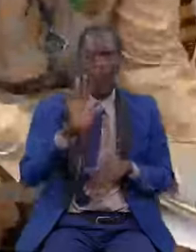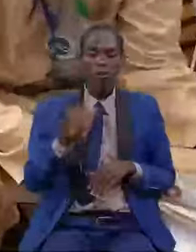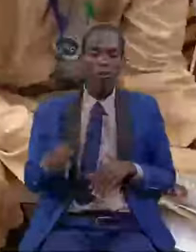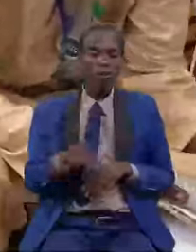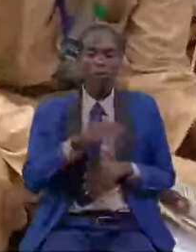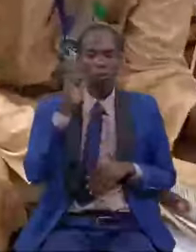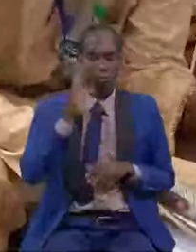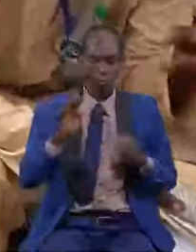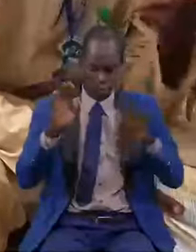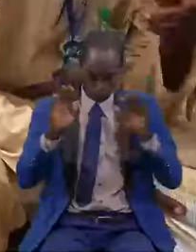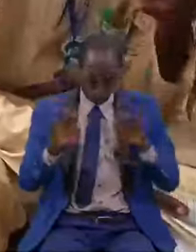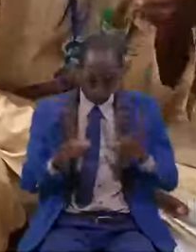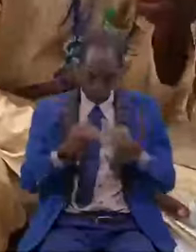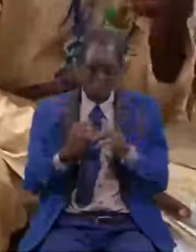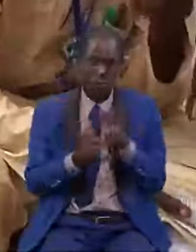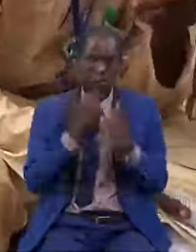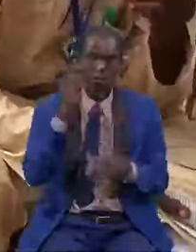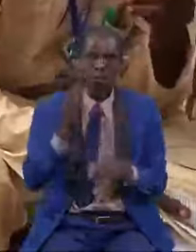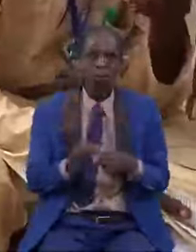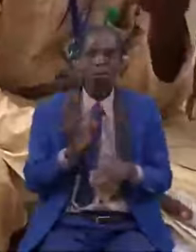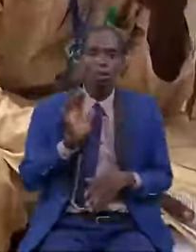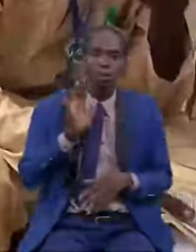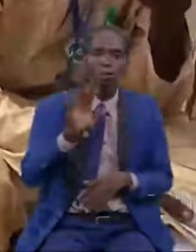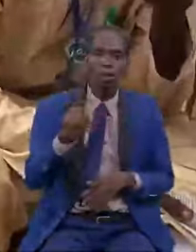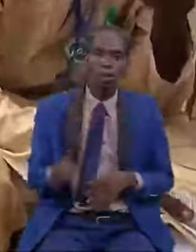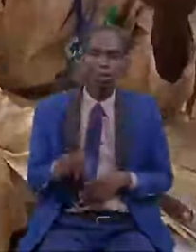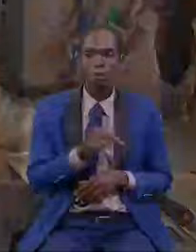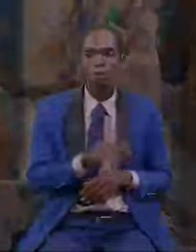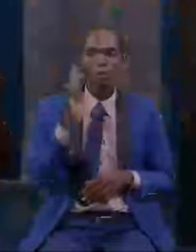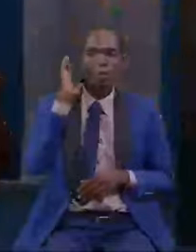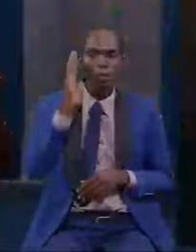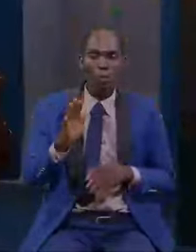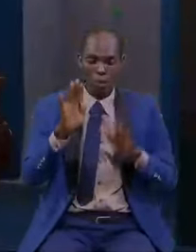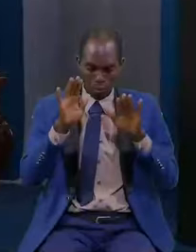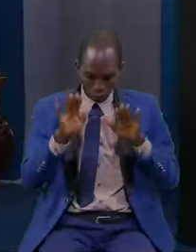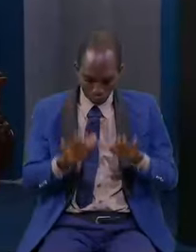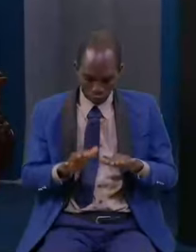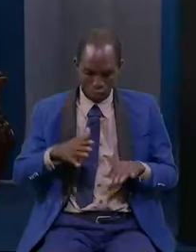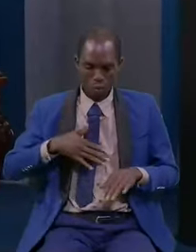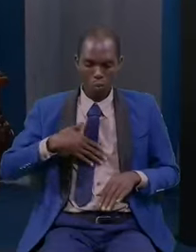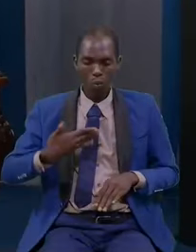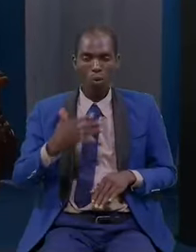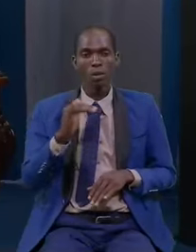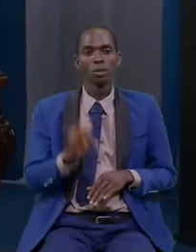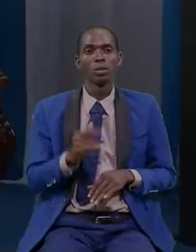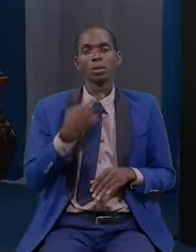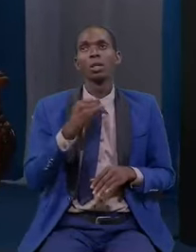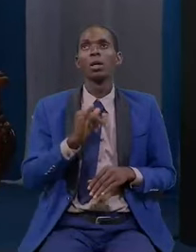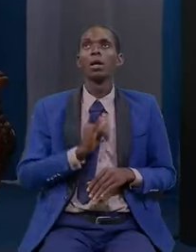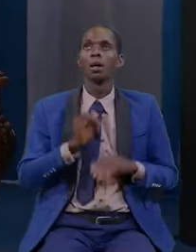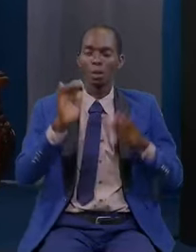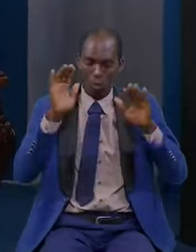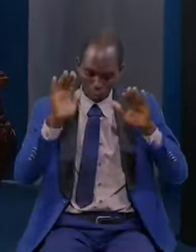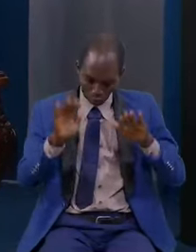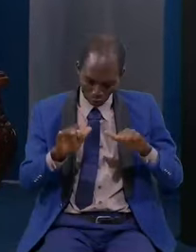fléchiront. Vos genoux fléchiront volontairement. Vous dites, je fléchis mes genoux devant